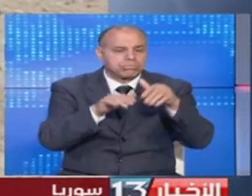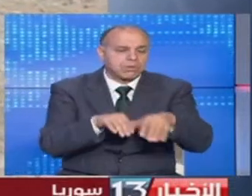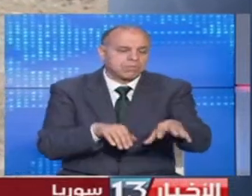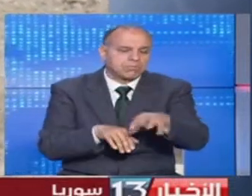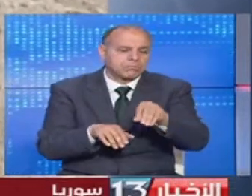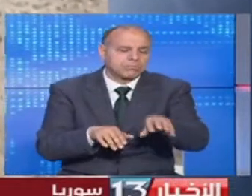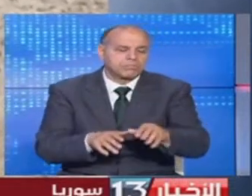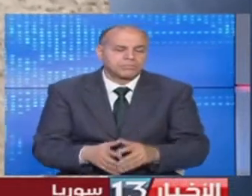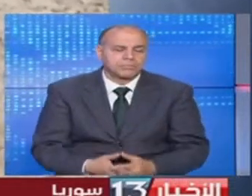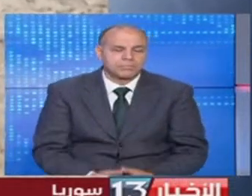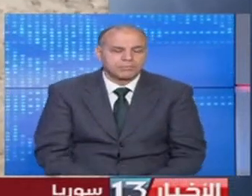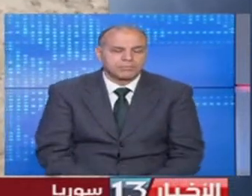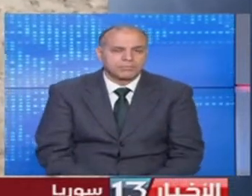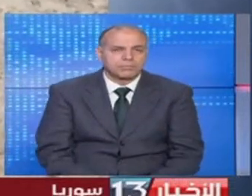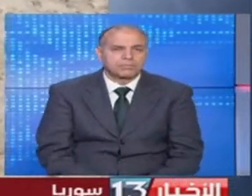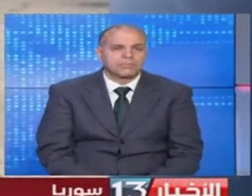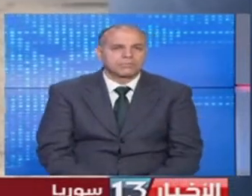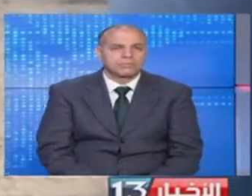النقب